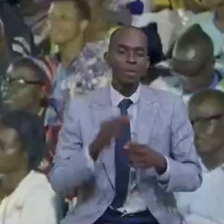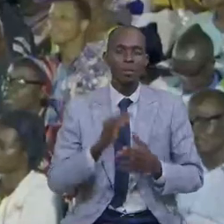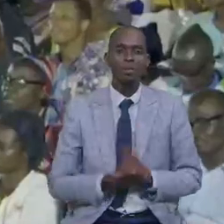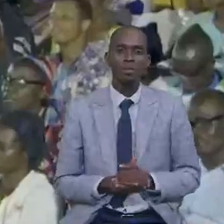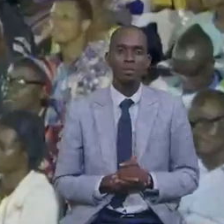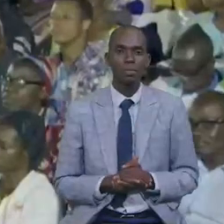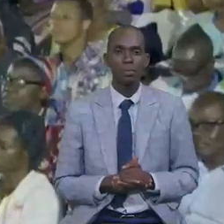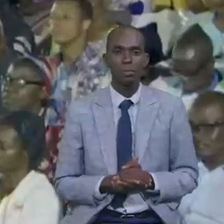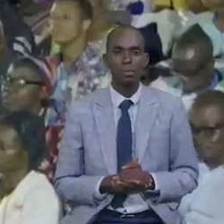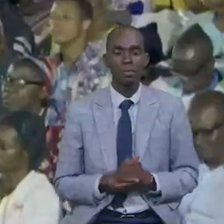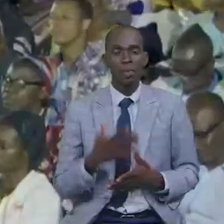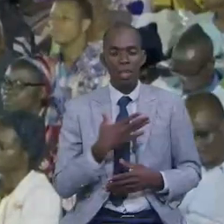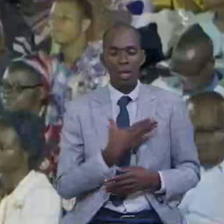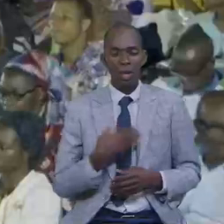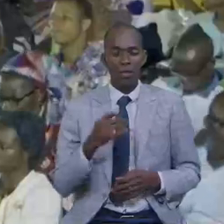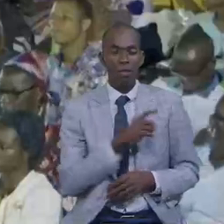Jésus